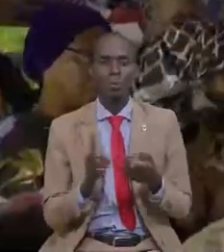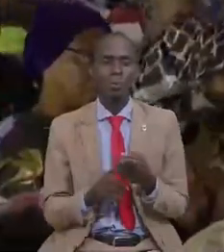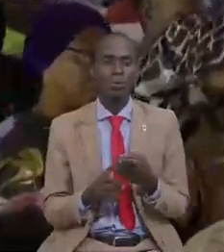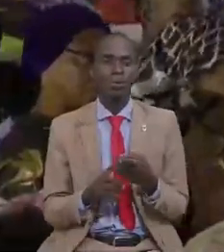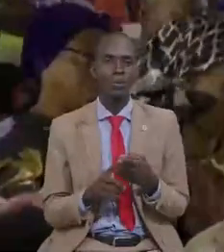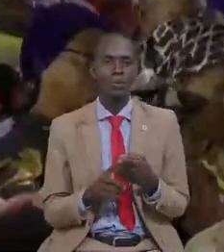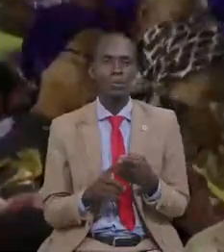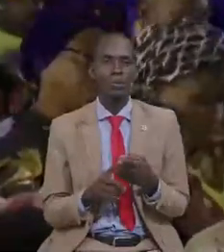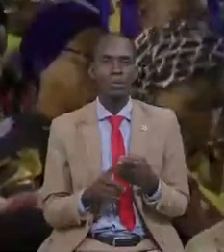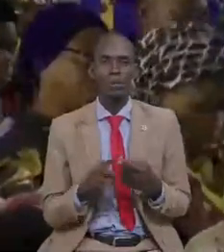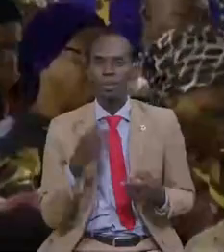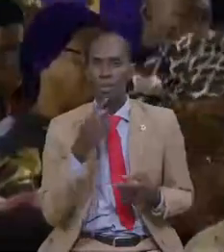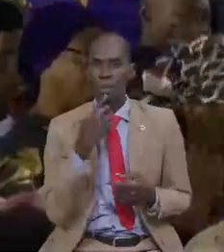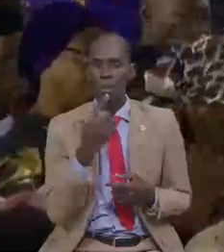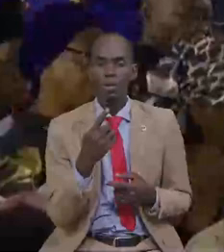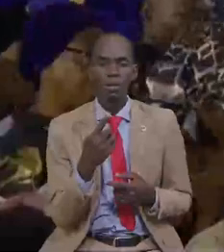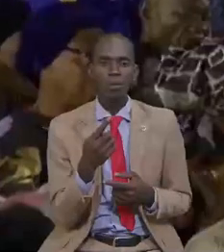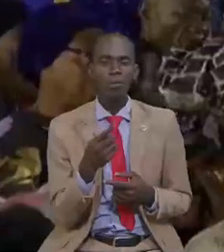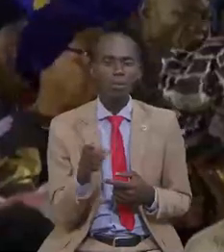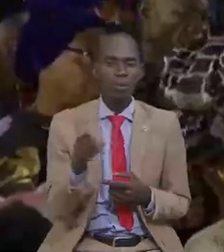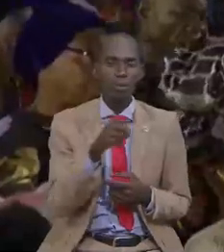arrivent à vous aider.